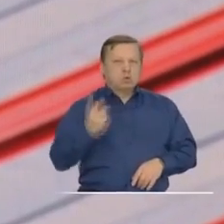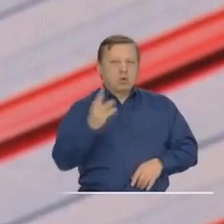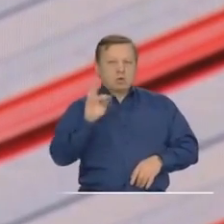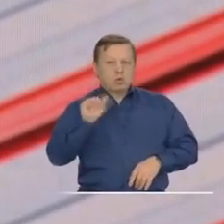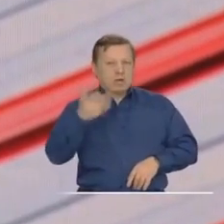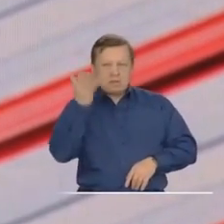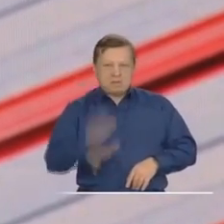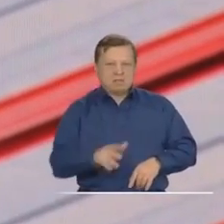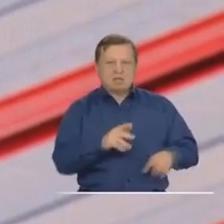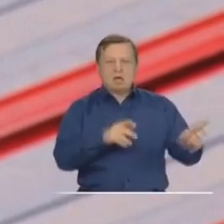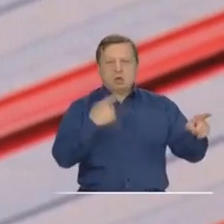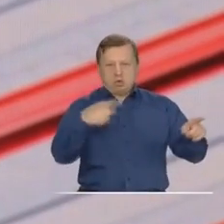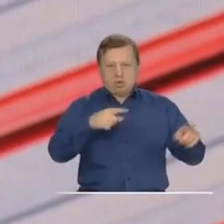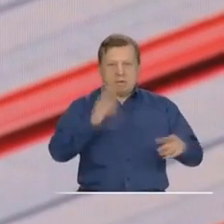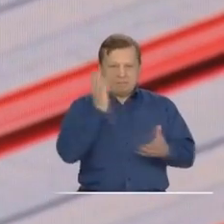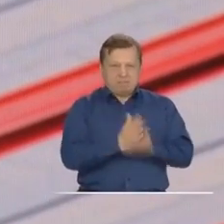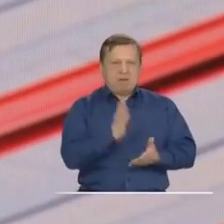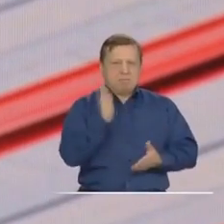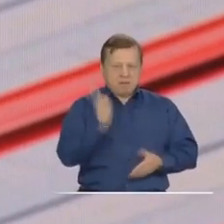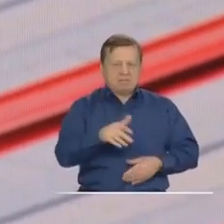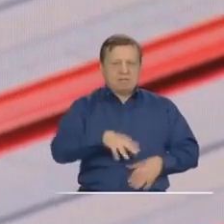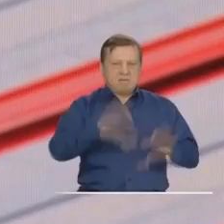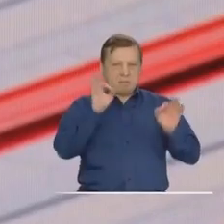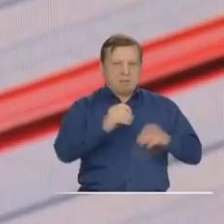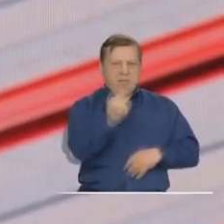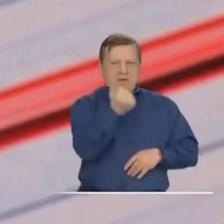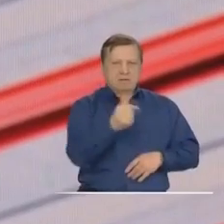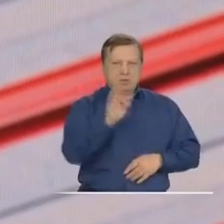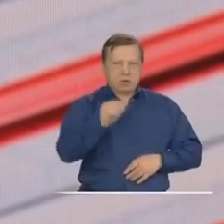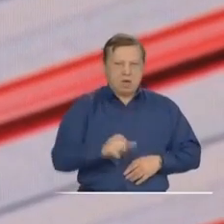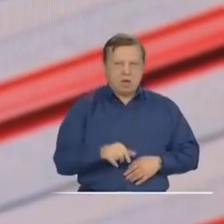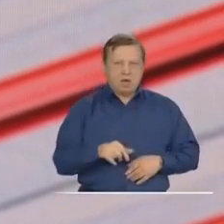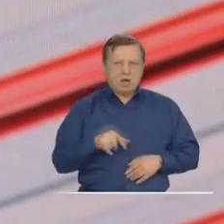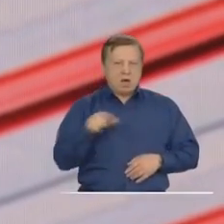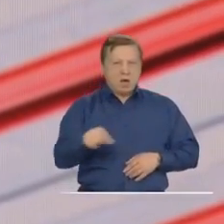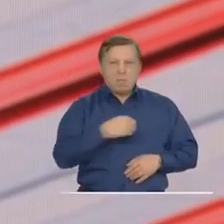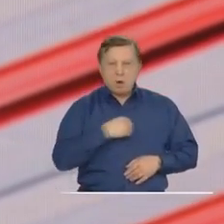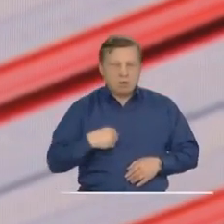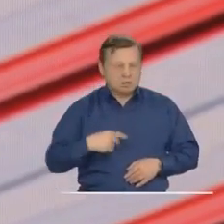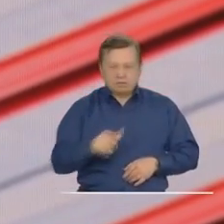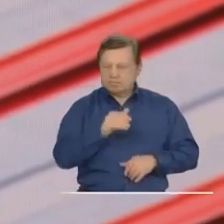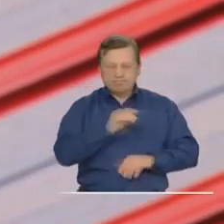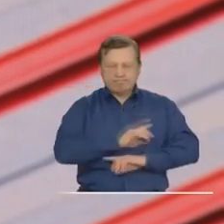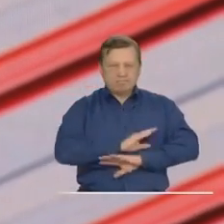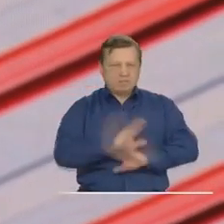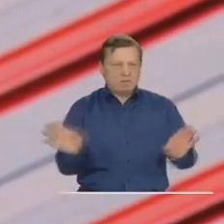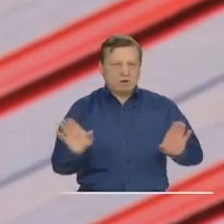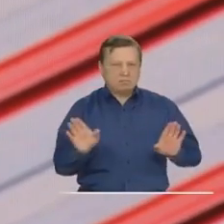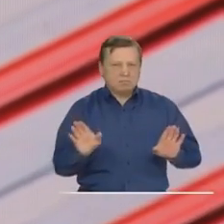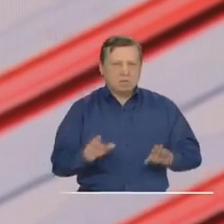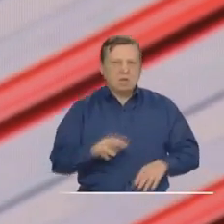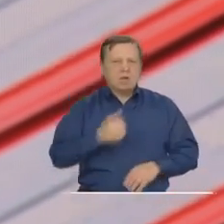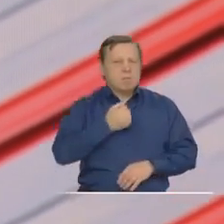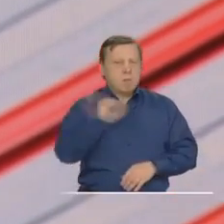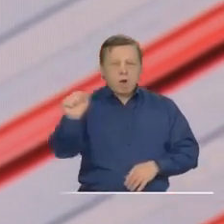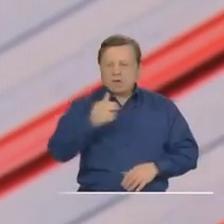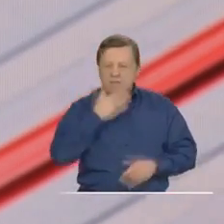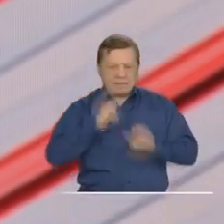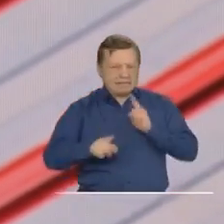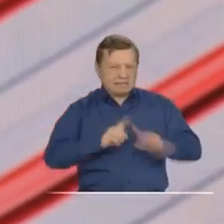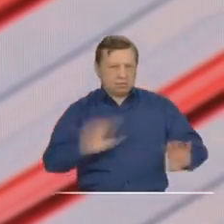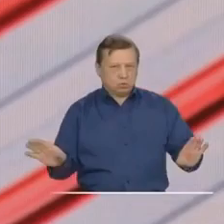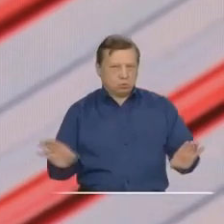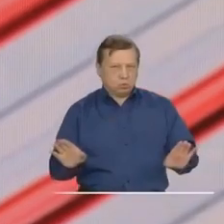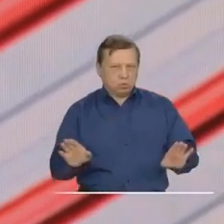kandydat andrzej duda wygra w pierwszej a na to po ostatnich pięciu latach polska nie może sobie pozwolić bojkot nie ma sensu